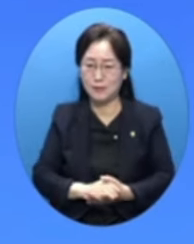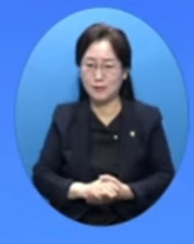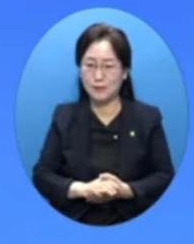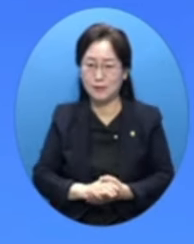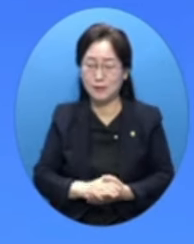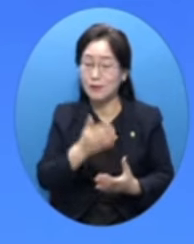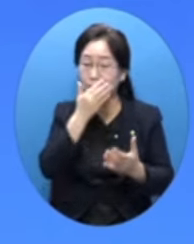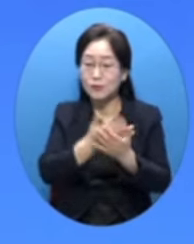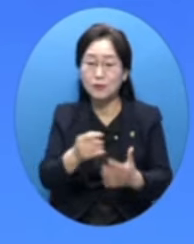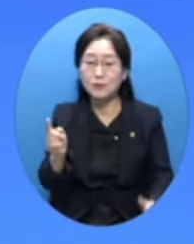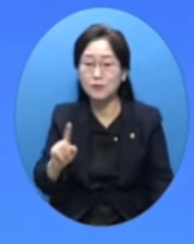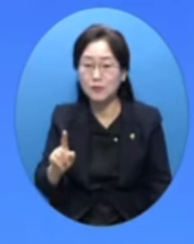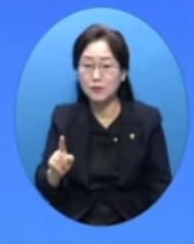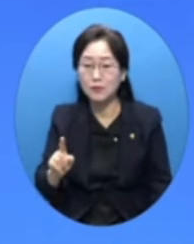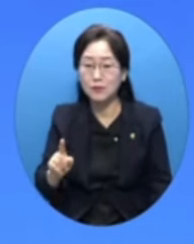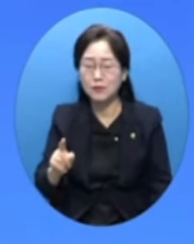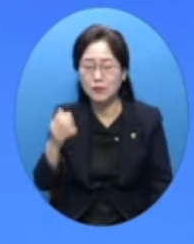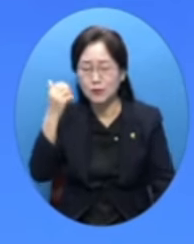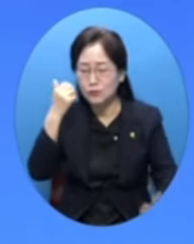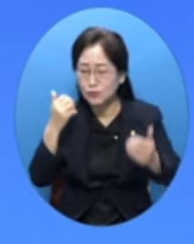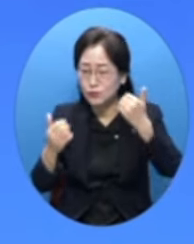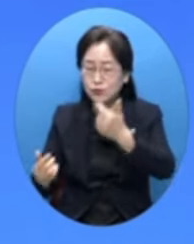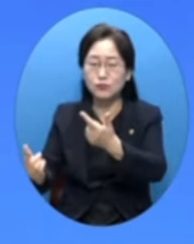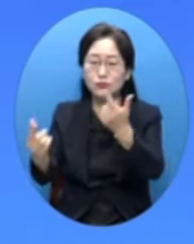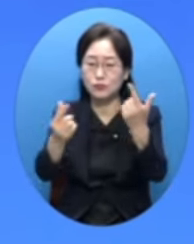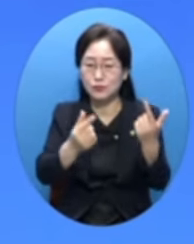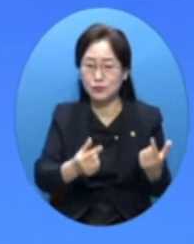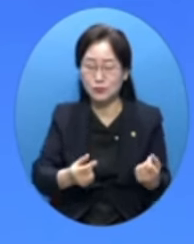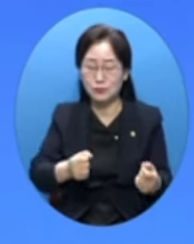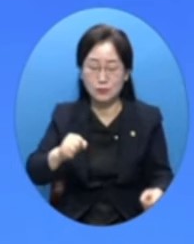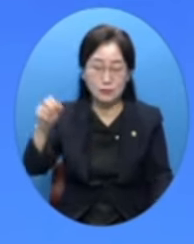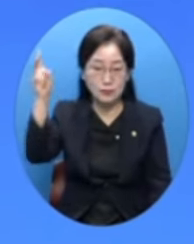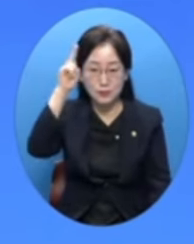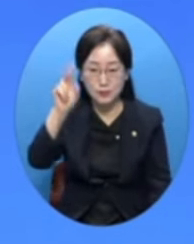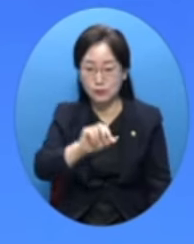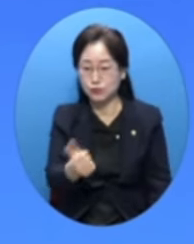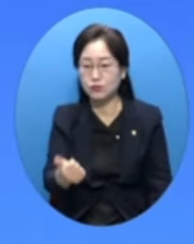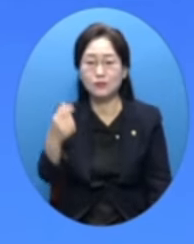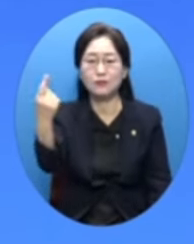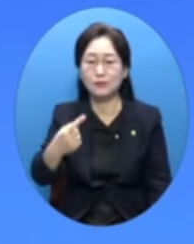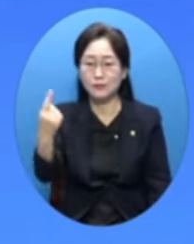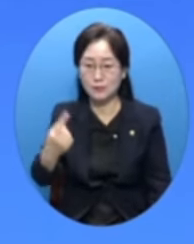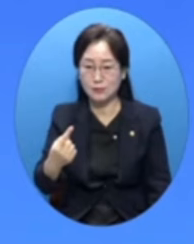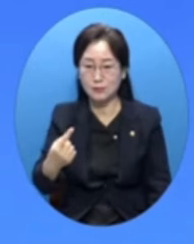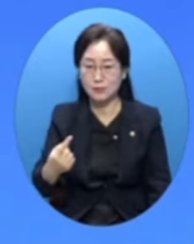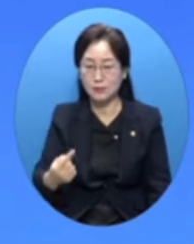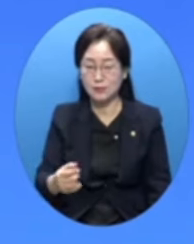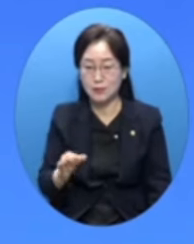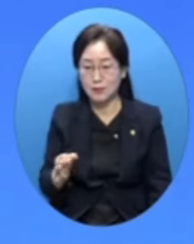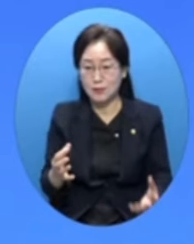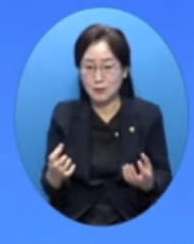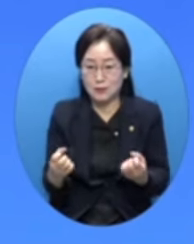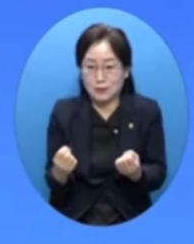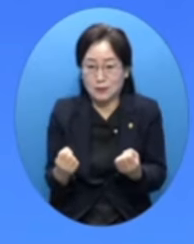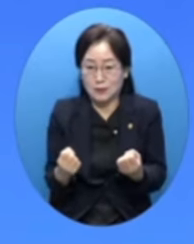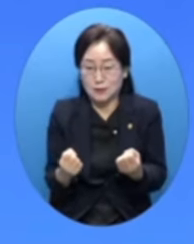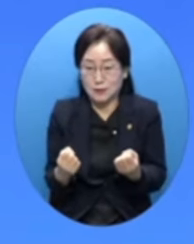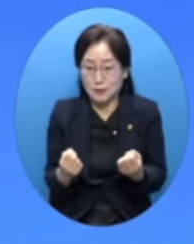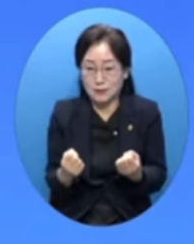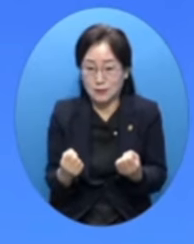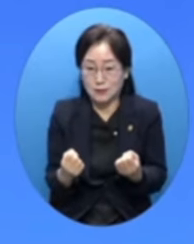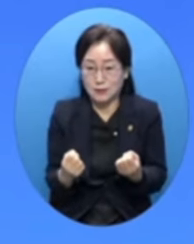중요한 것은 우리의 누구에게나 예고 없이 죽음이 다가온다고 하는 것입니다 움켜쥐고 쓰지 못하고 살다가 죽는